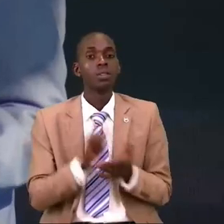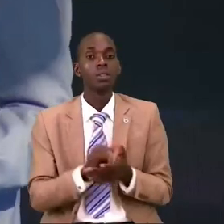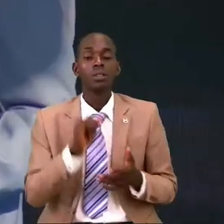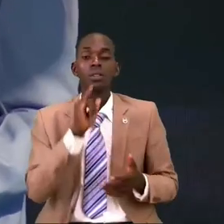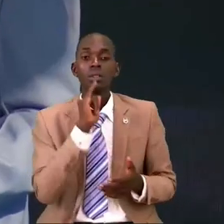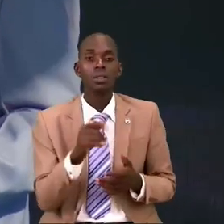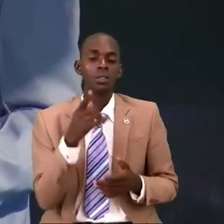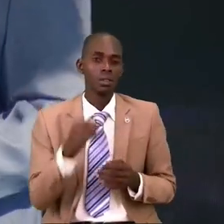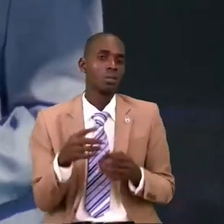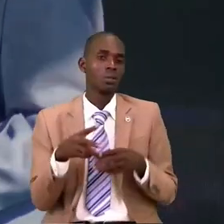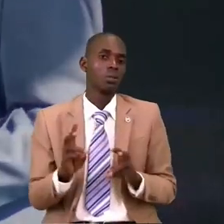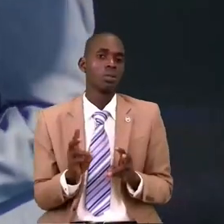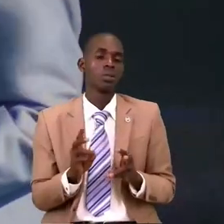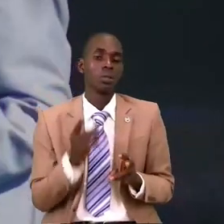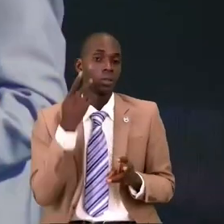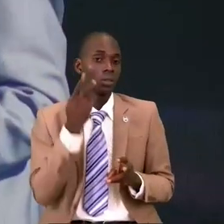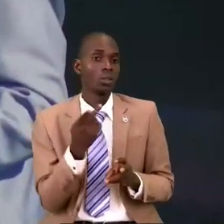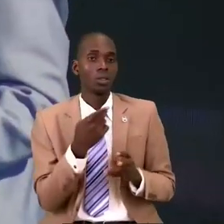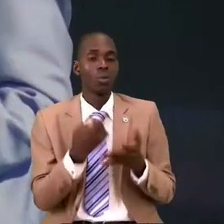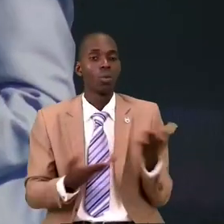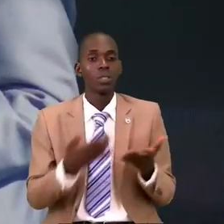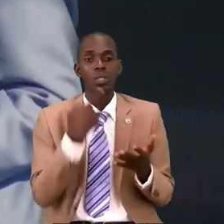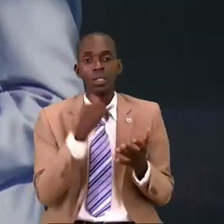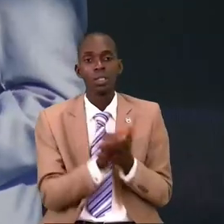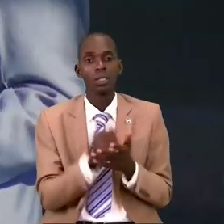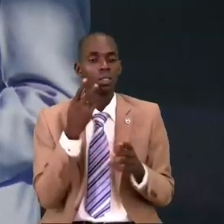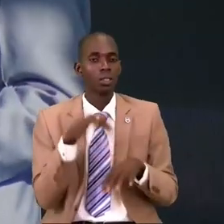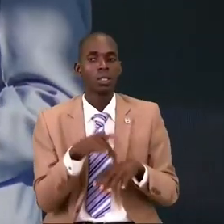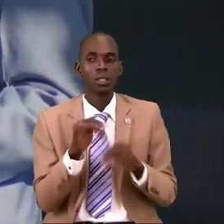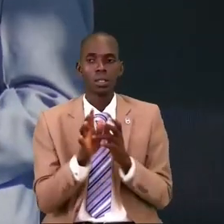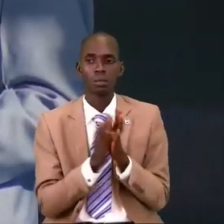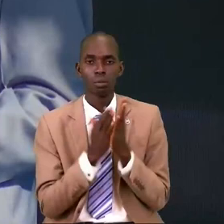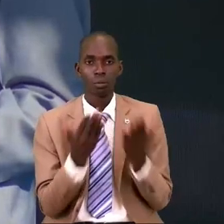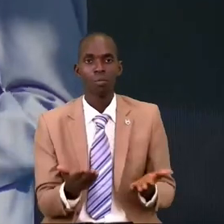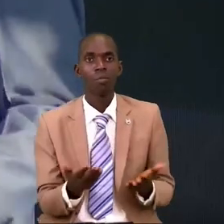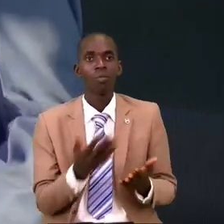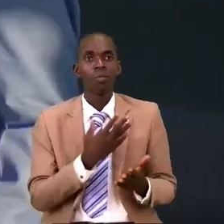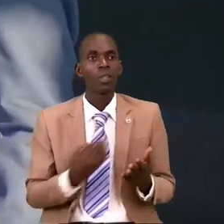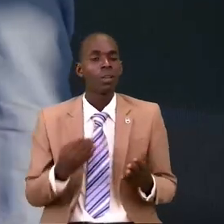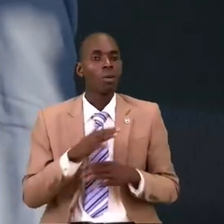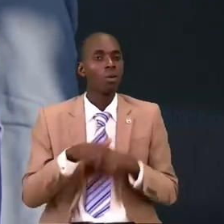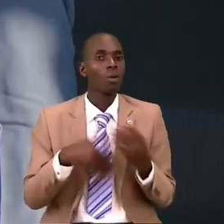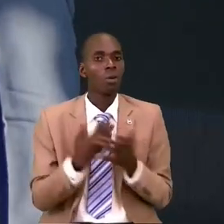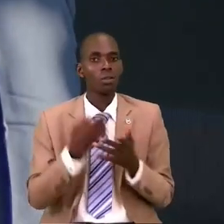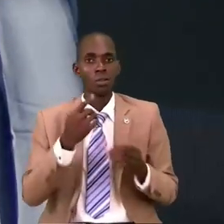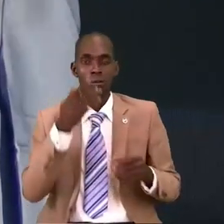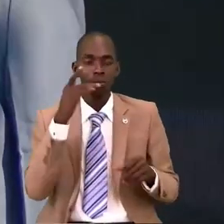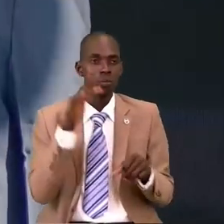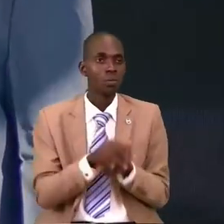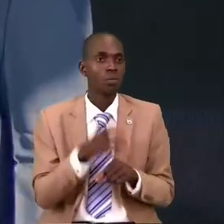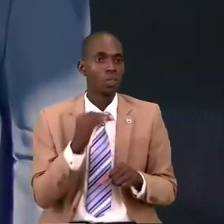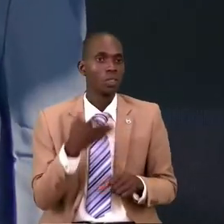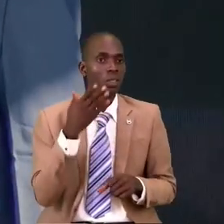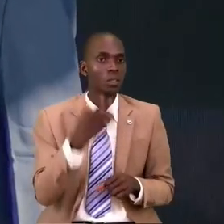là et regarde tous les commandements qui s'y trouvent. Regardez. La force obligeante que nous